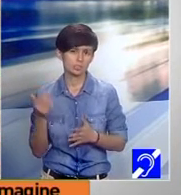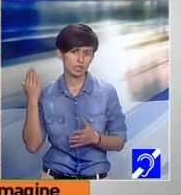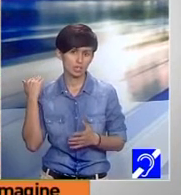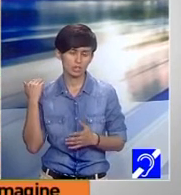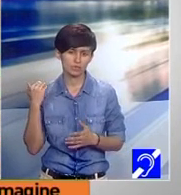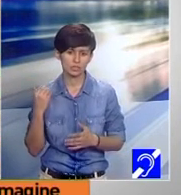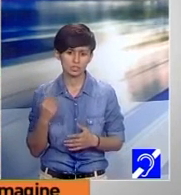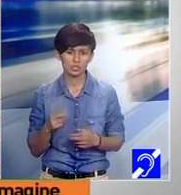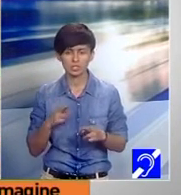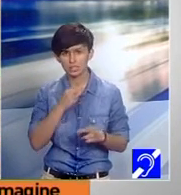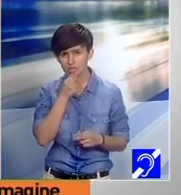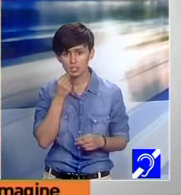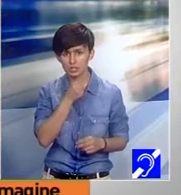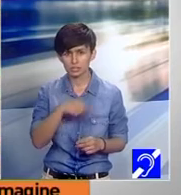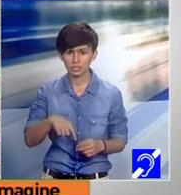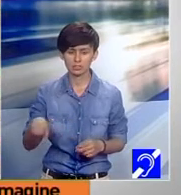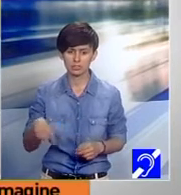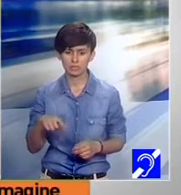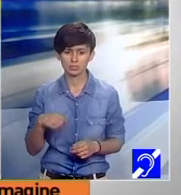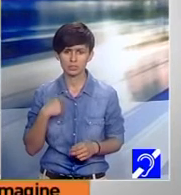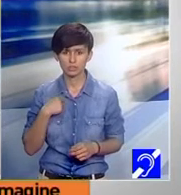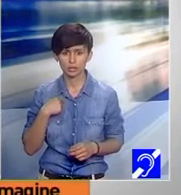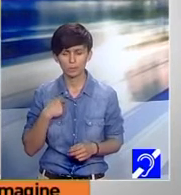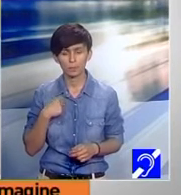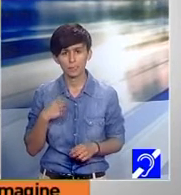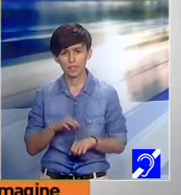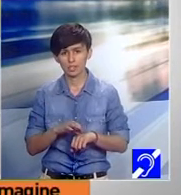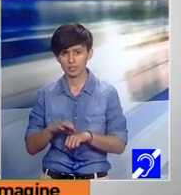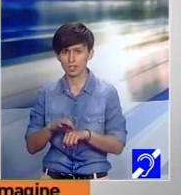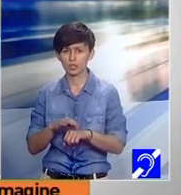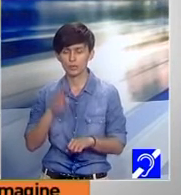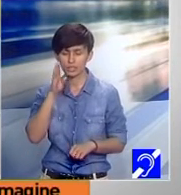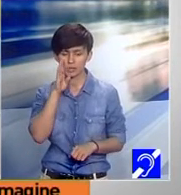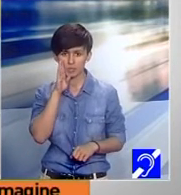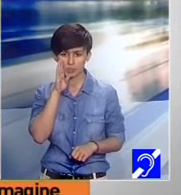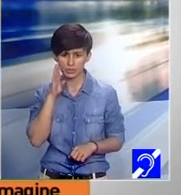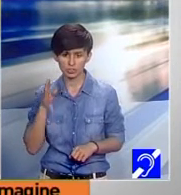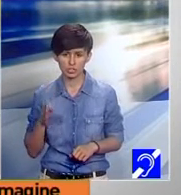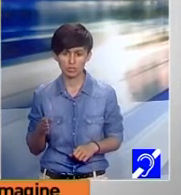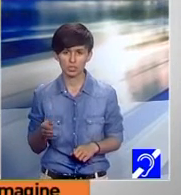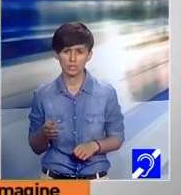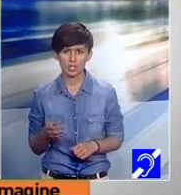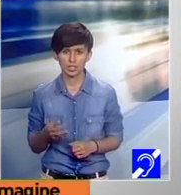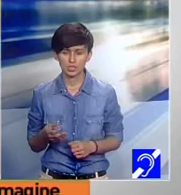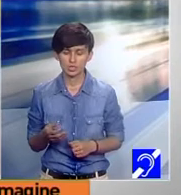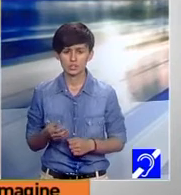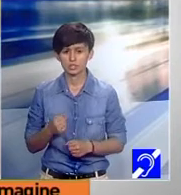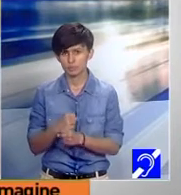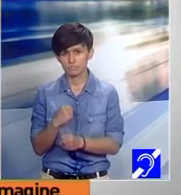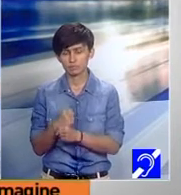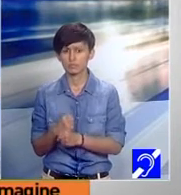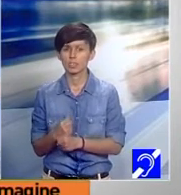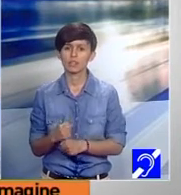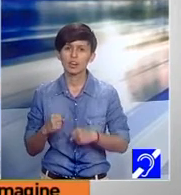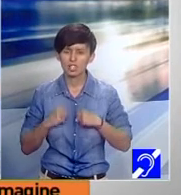tuturor mămicilor să nu se scuce pe ureche, să zică că le face la maternitate sau să facă un efort